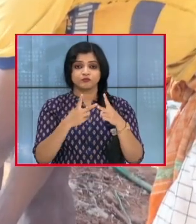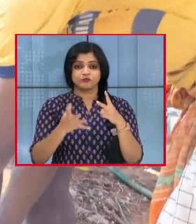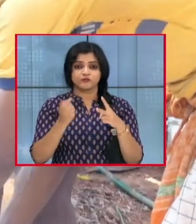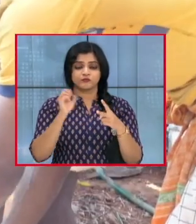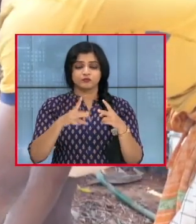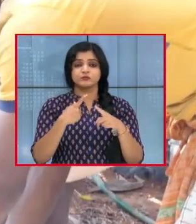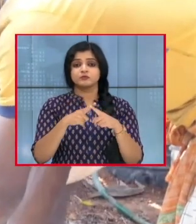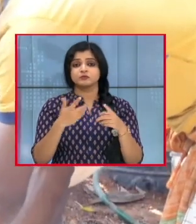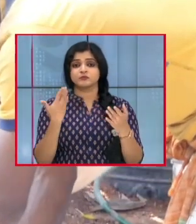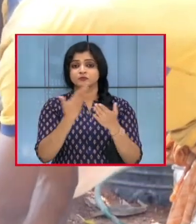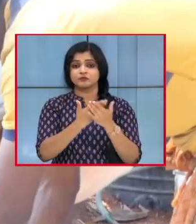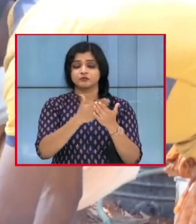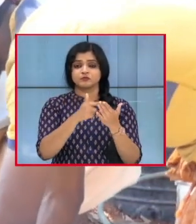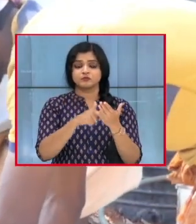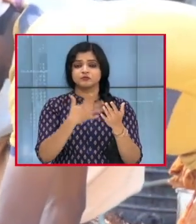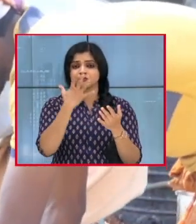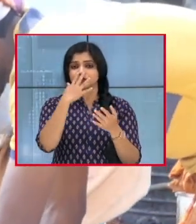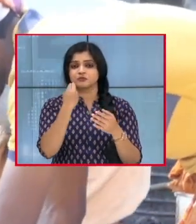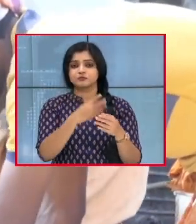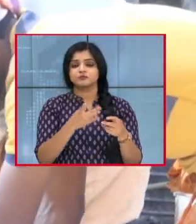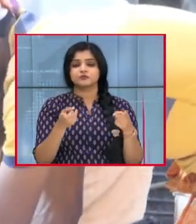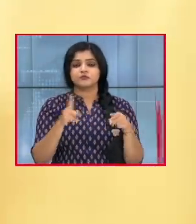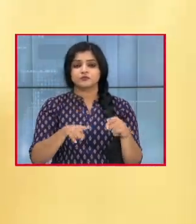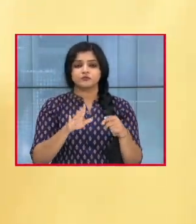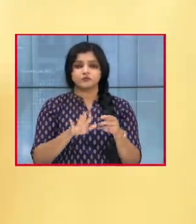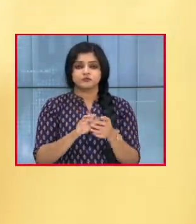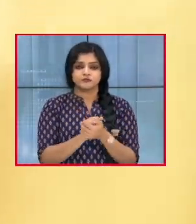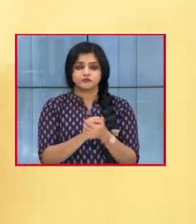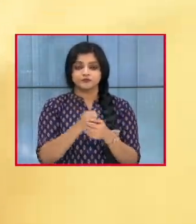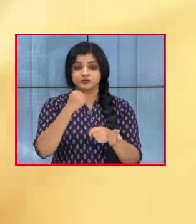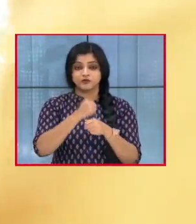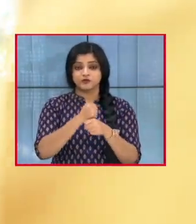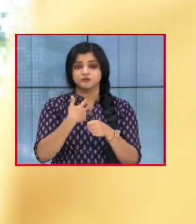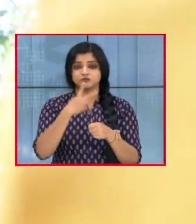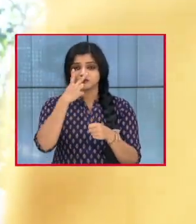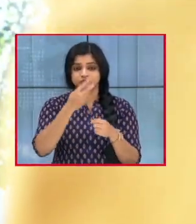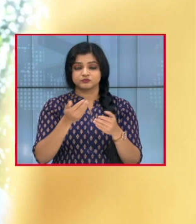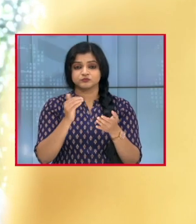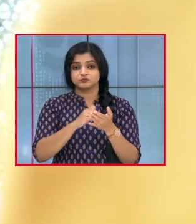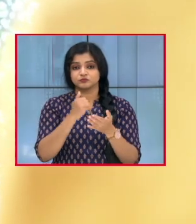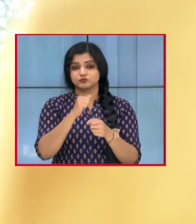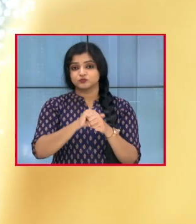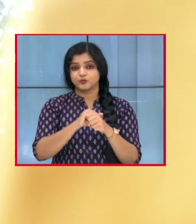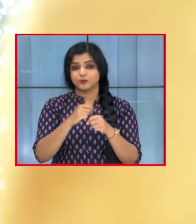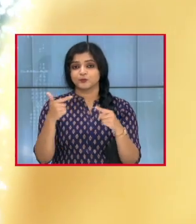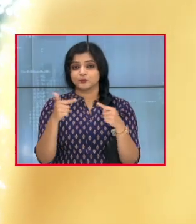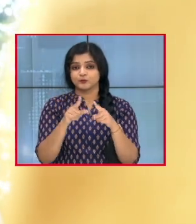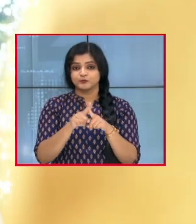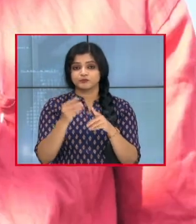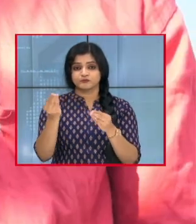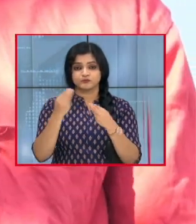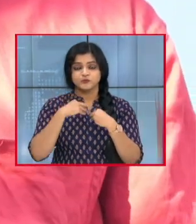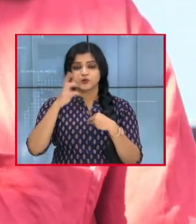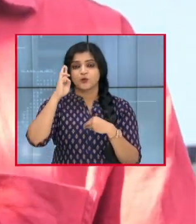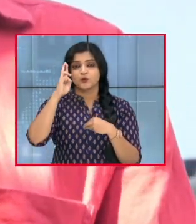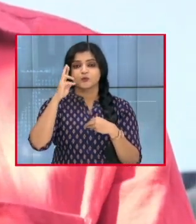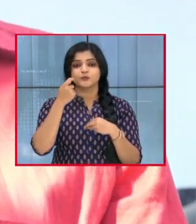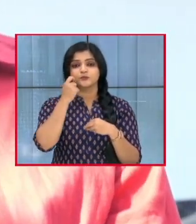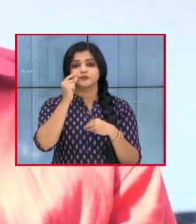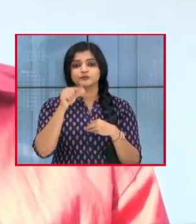നൽകിയ അപേക്ഷകളിലെല്ലാം അവഗണന മാത്രമാണ് കൈമുതൽ. സർക്കാർ തന്നെ പരിഗണിക്കുമെന്നും അർഹമായ തൊഴിൽ നൽകുമെന്നുമുള്ള